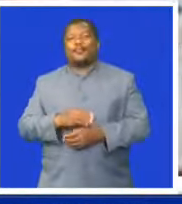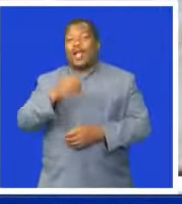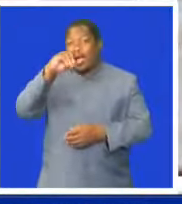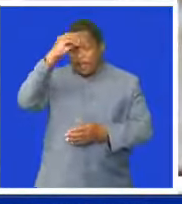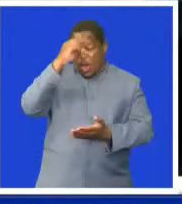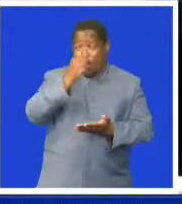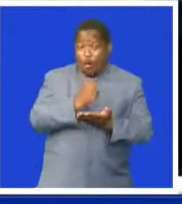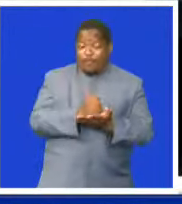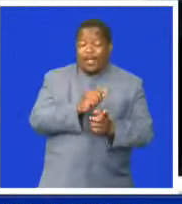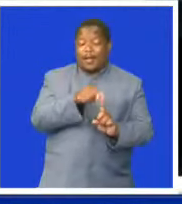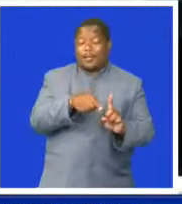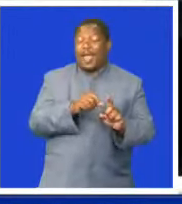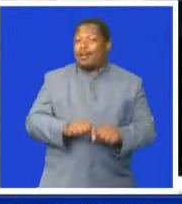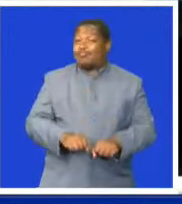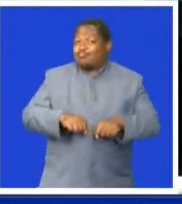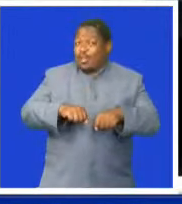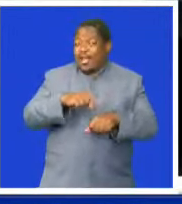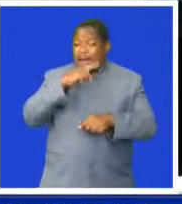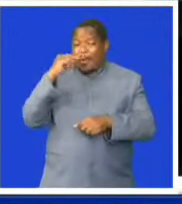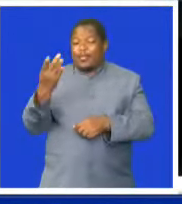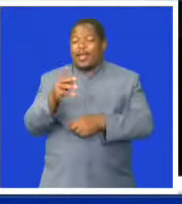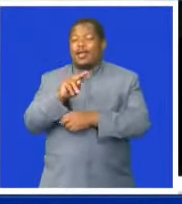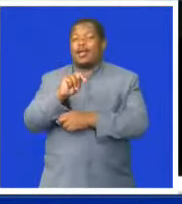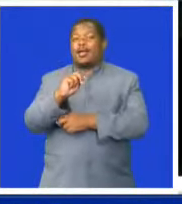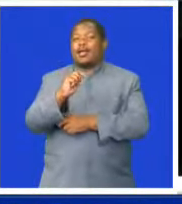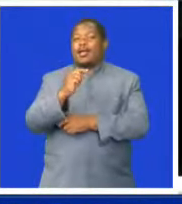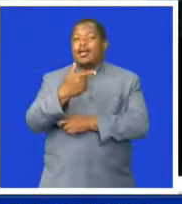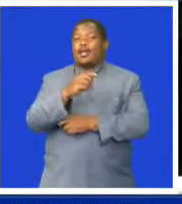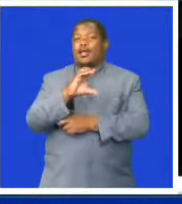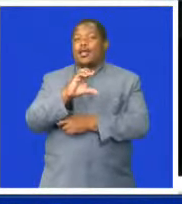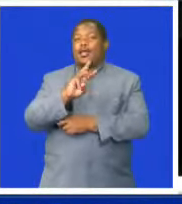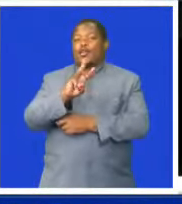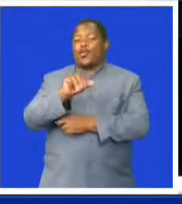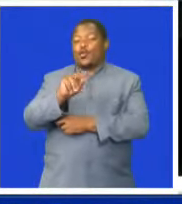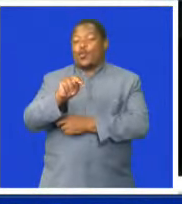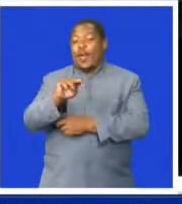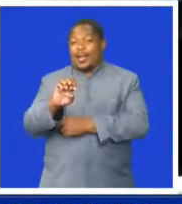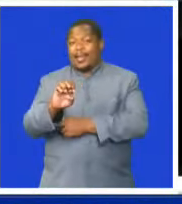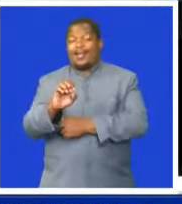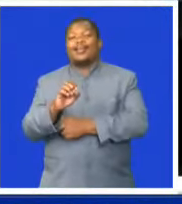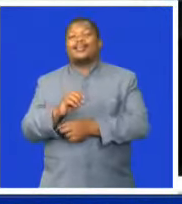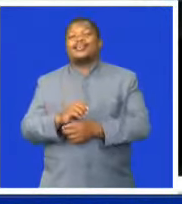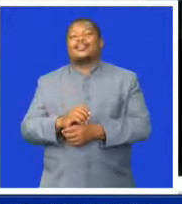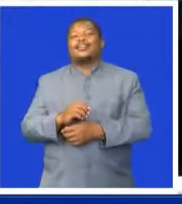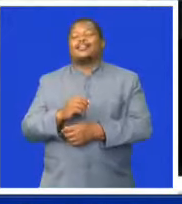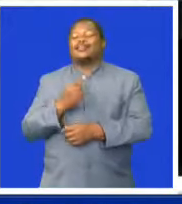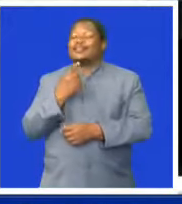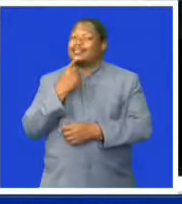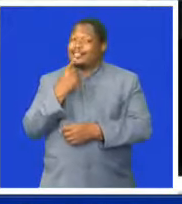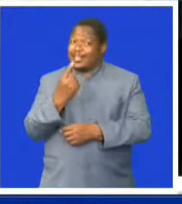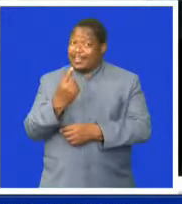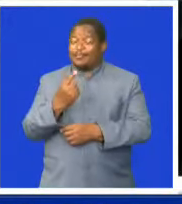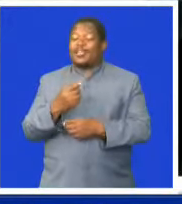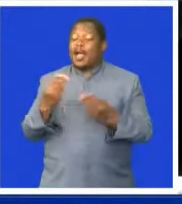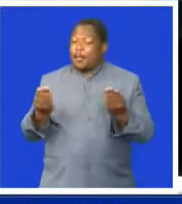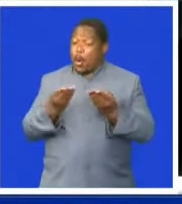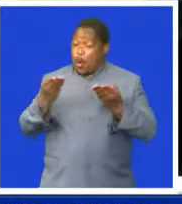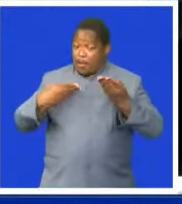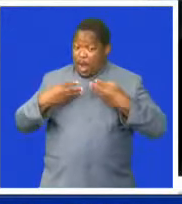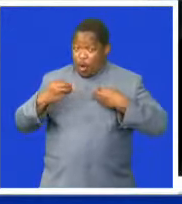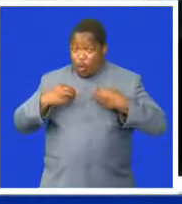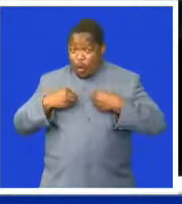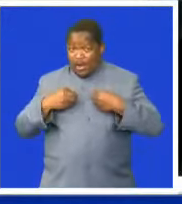lemgomo singemaphoyisa embube ke sikhanze kufanele ukuthi sibabide labo somabhizimisi bonke labalapha